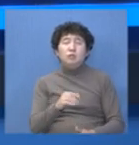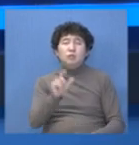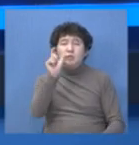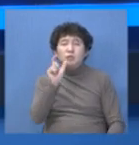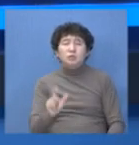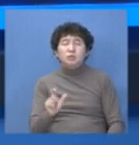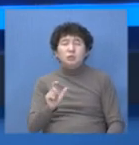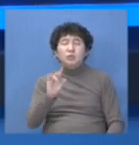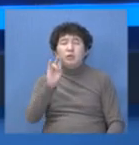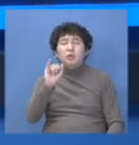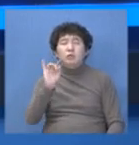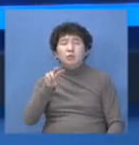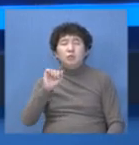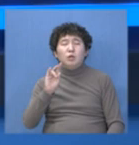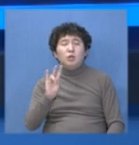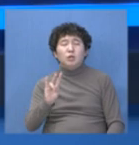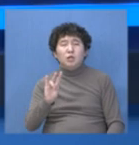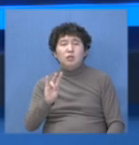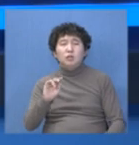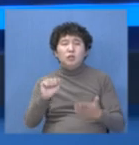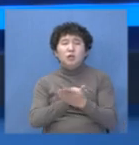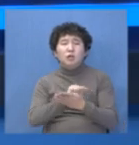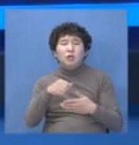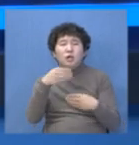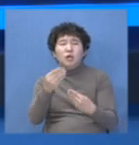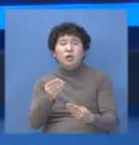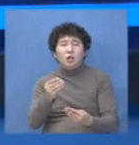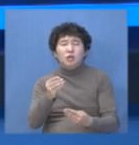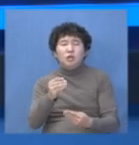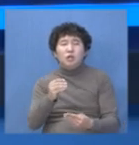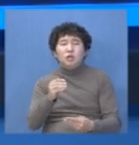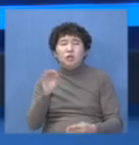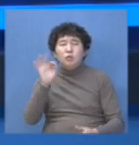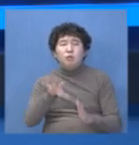өткізді. Оппозициялық ұйымның өкілі тиісті құжаттар толық қабылданғанын айтады.